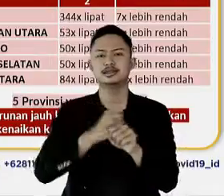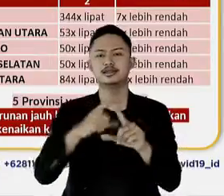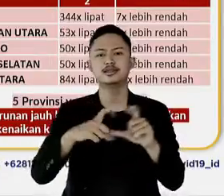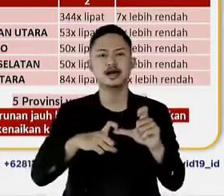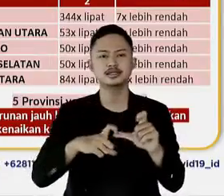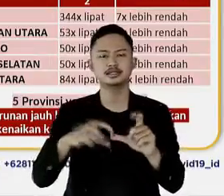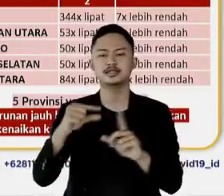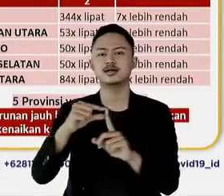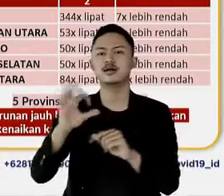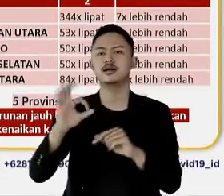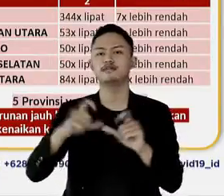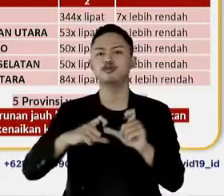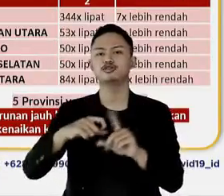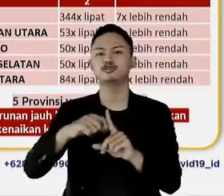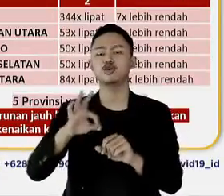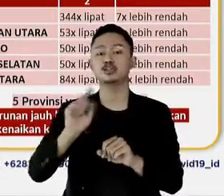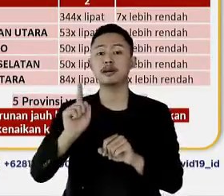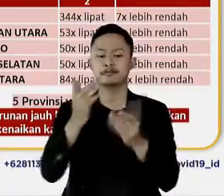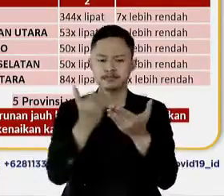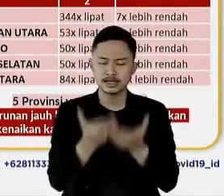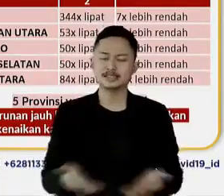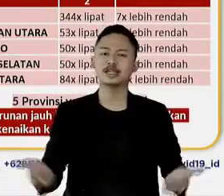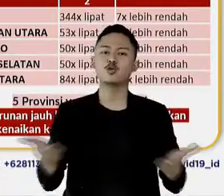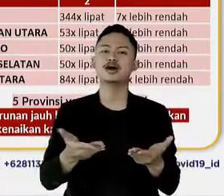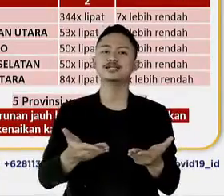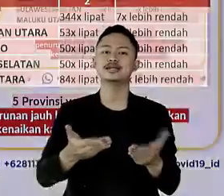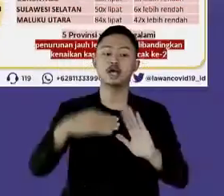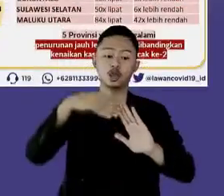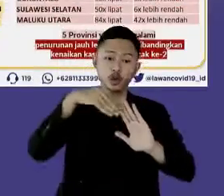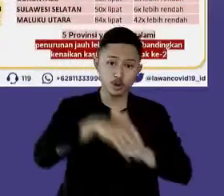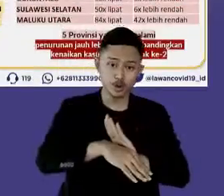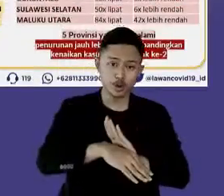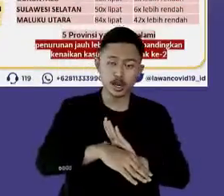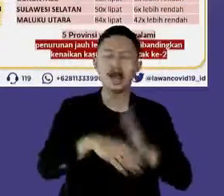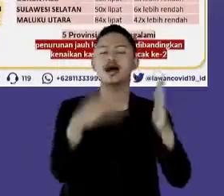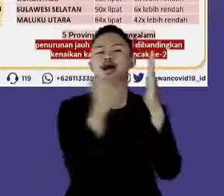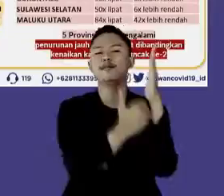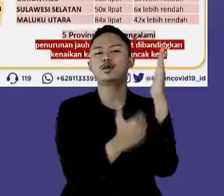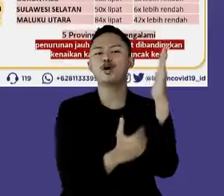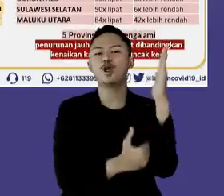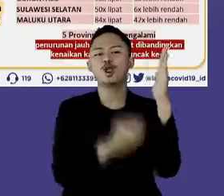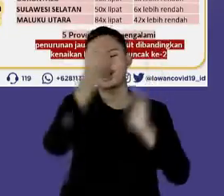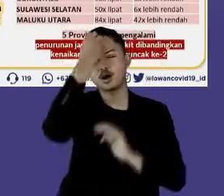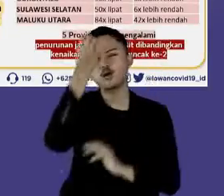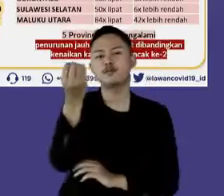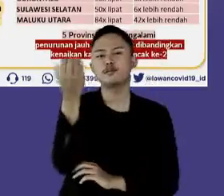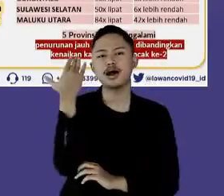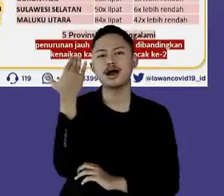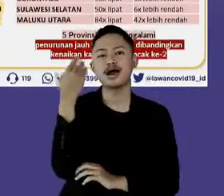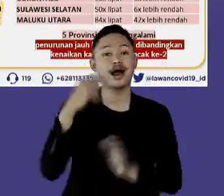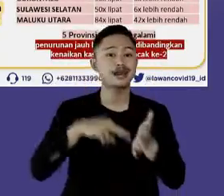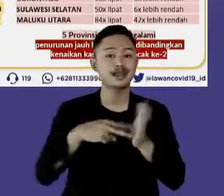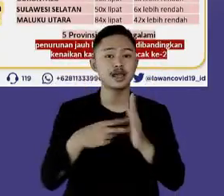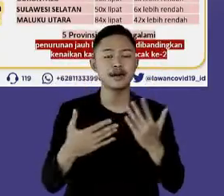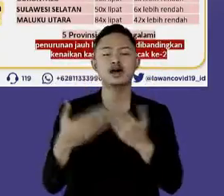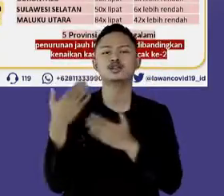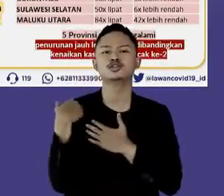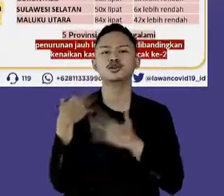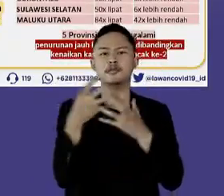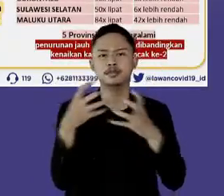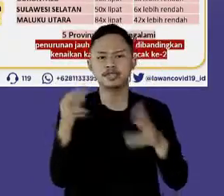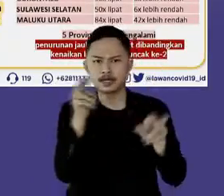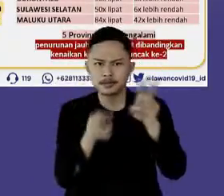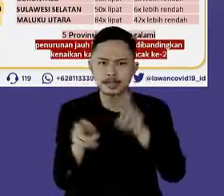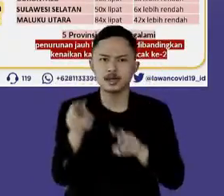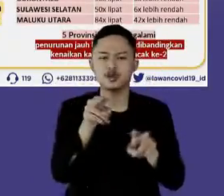karena masa-masa inilah potensi pelanggaran protokol kesehatan paling besar untuk terjadi Untuk itu